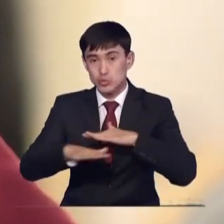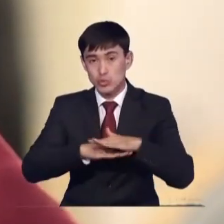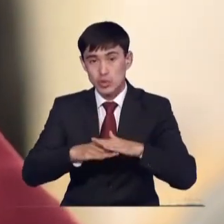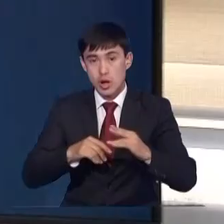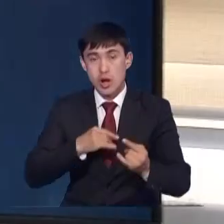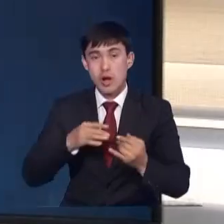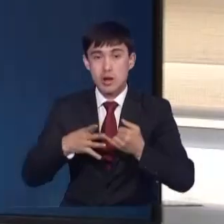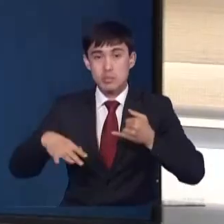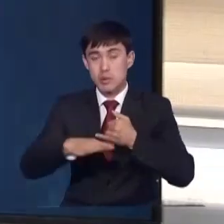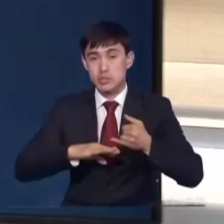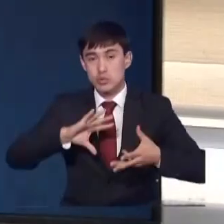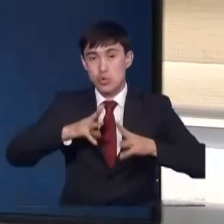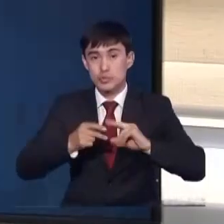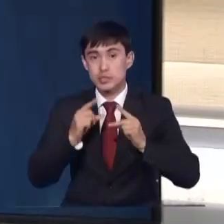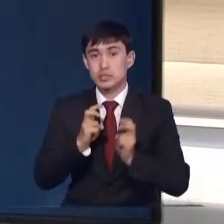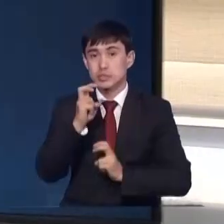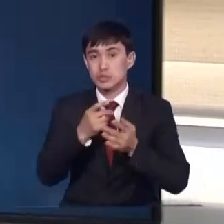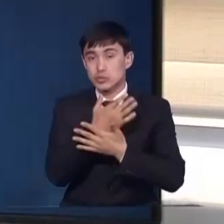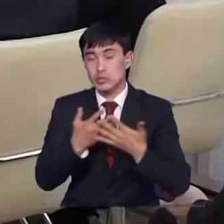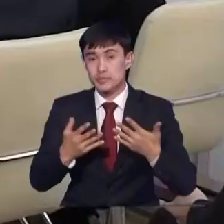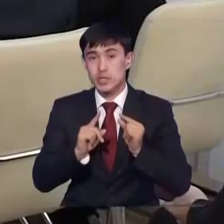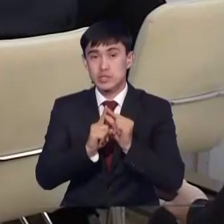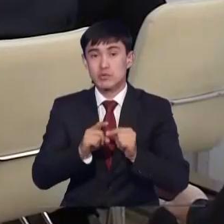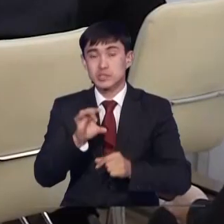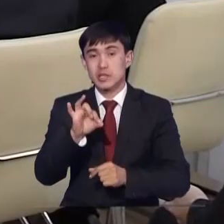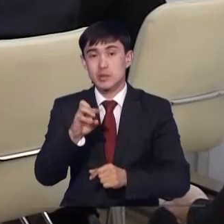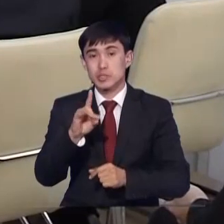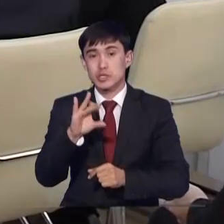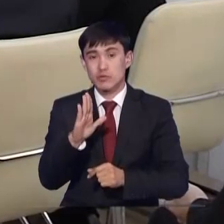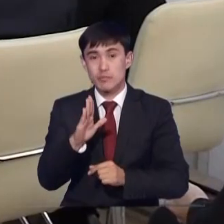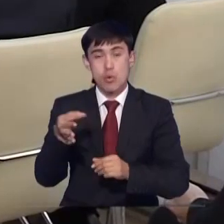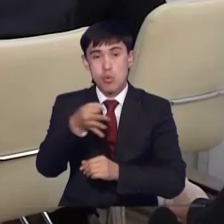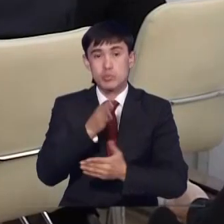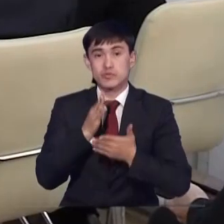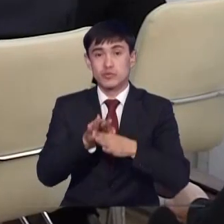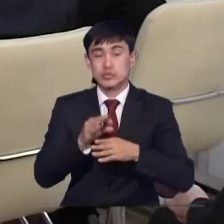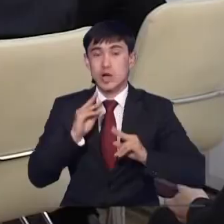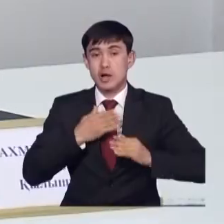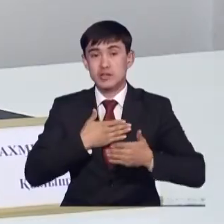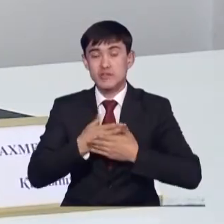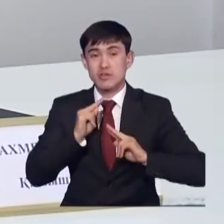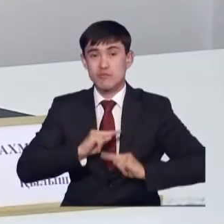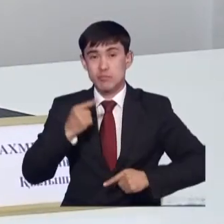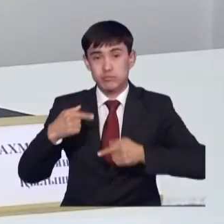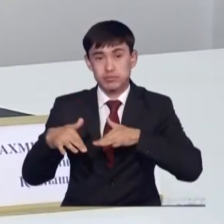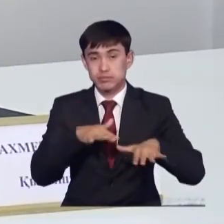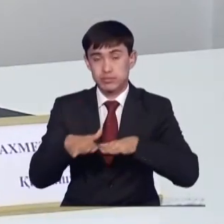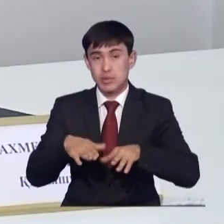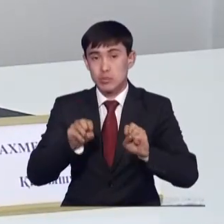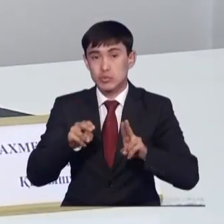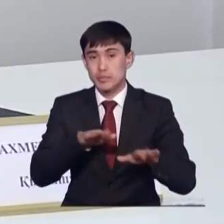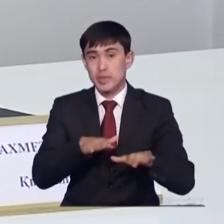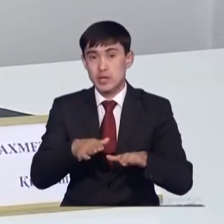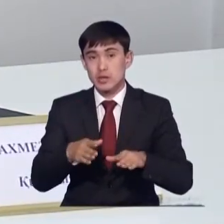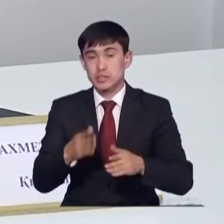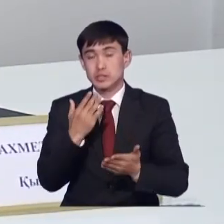Агропромышленный комплекс и многи другие Однако по словам Саяна Ахмеджанова по области ведётся активная борьба с коррупционными рисками которая